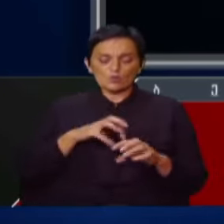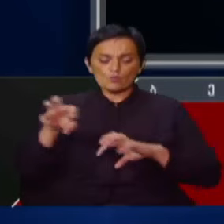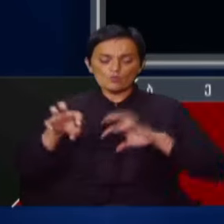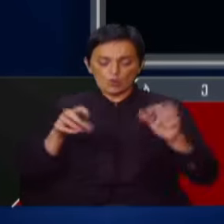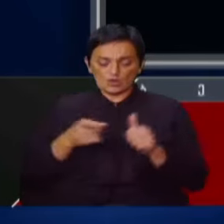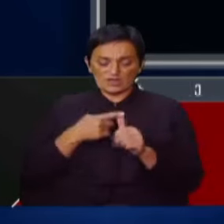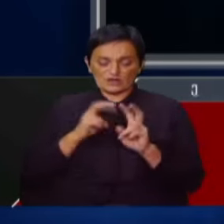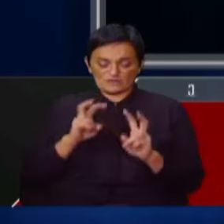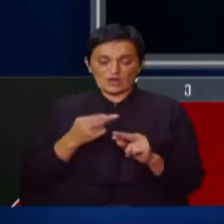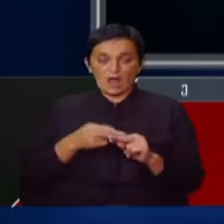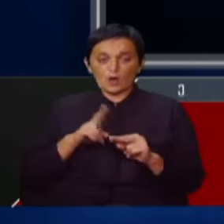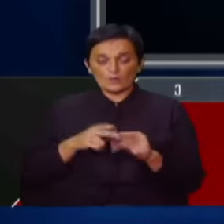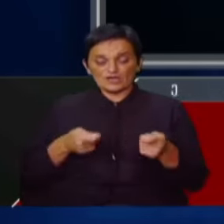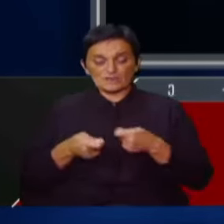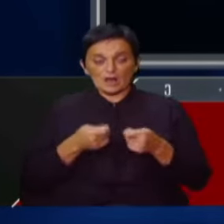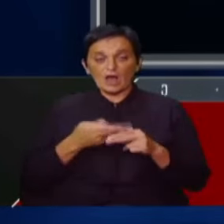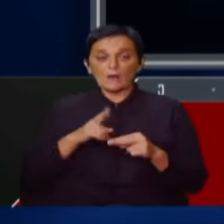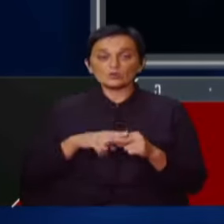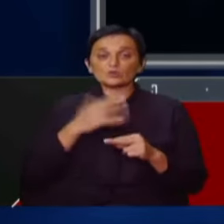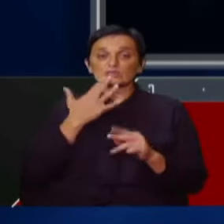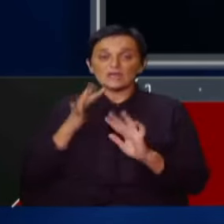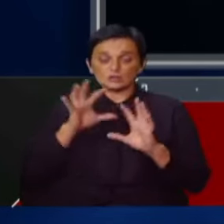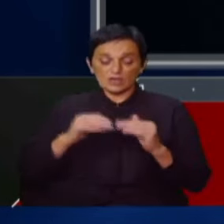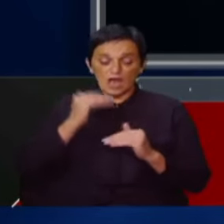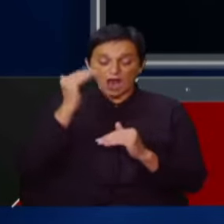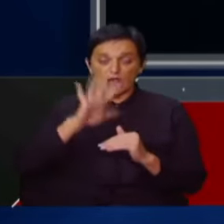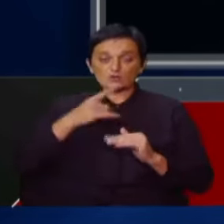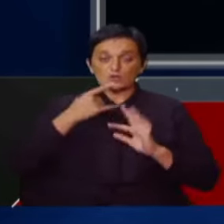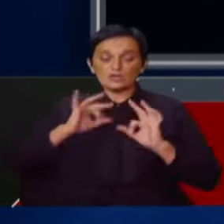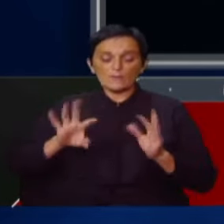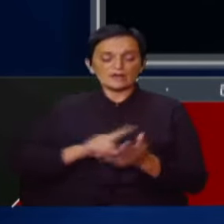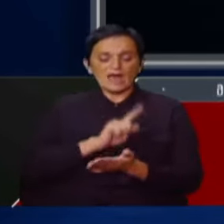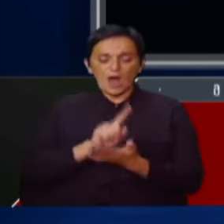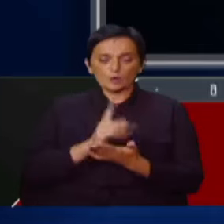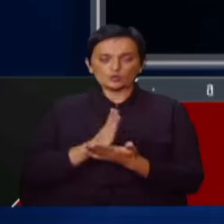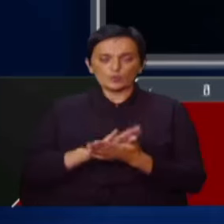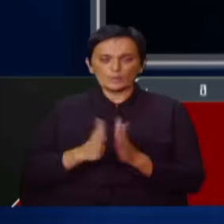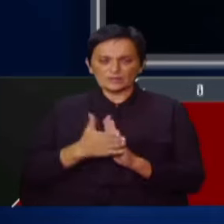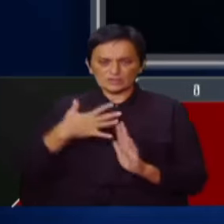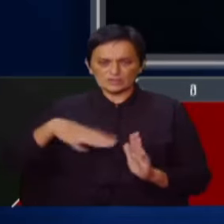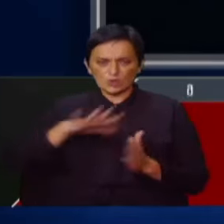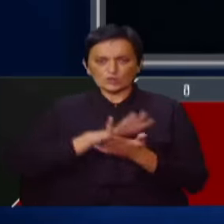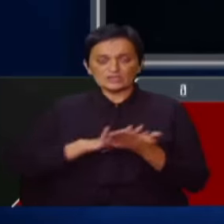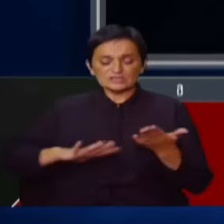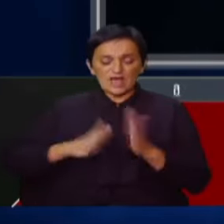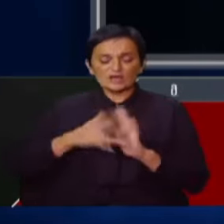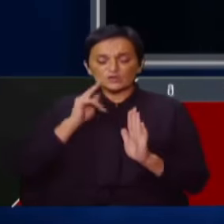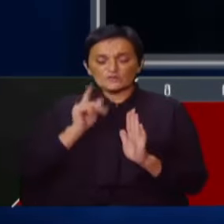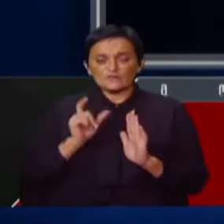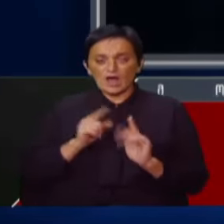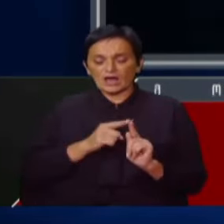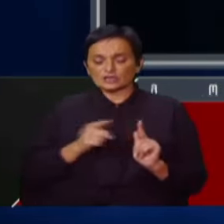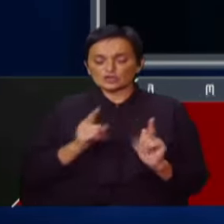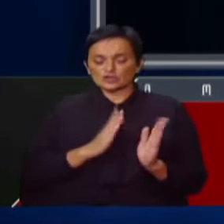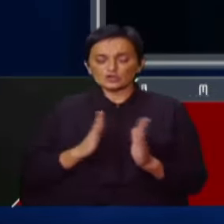ჰქვია. სწორედ ამიტომ კოლექტიური ნაციონალური მოძრაობის არაკონსტიტუციურად ხდება არის აუცილებელი პირობა საქართველოში გრძელვადიანი მშვიდობის დამყარებისა